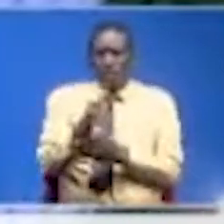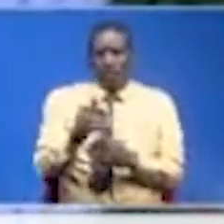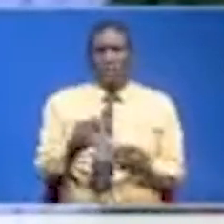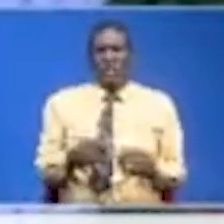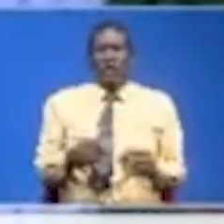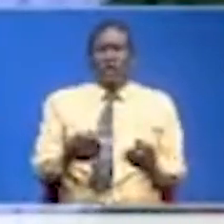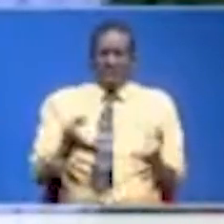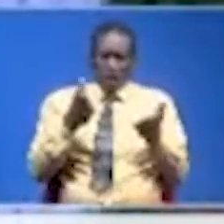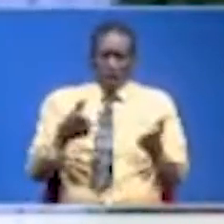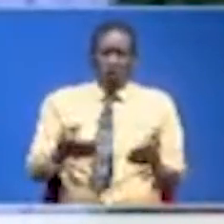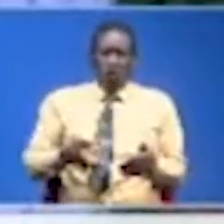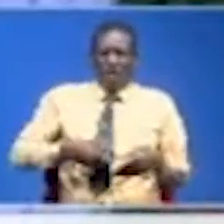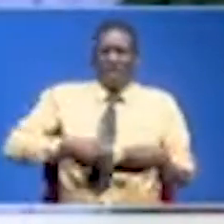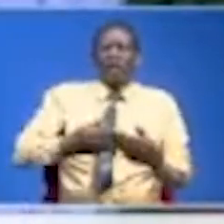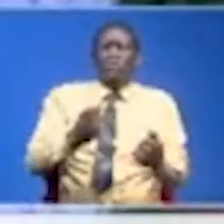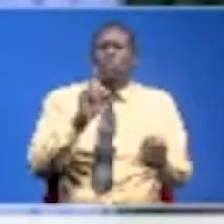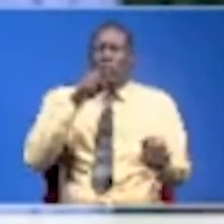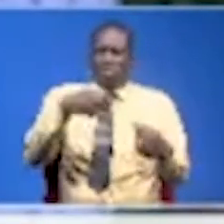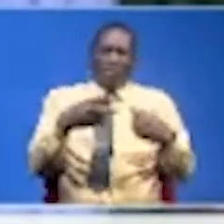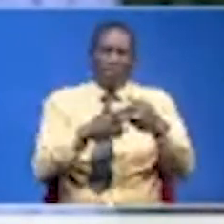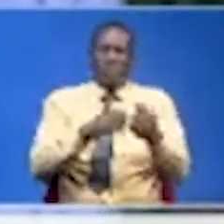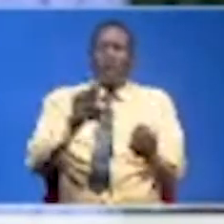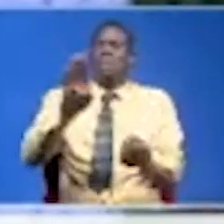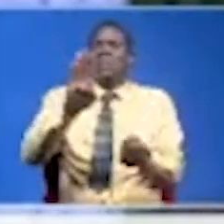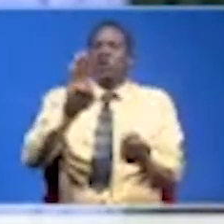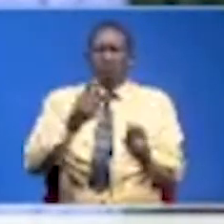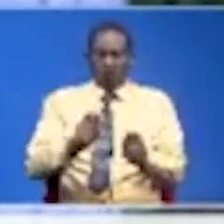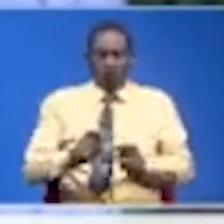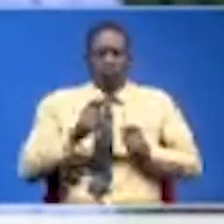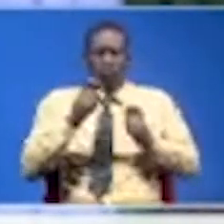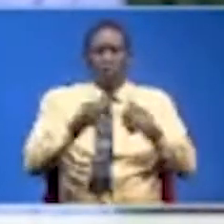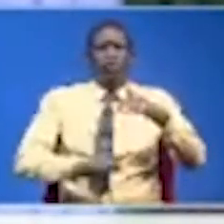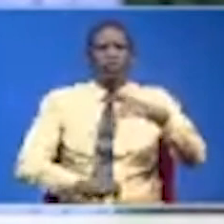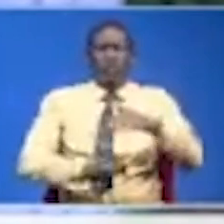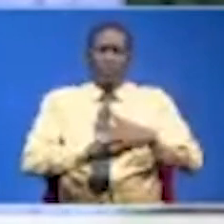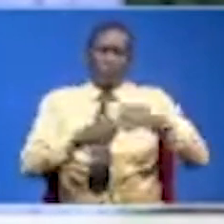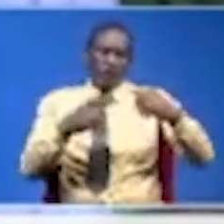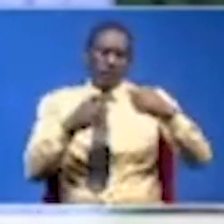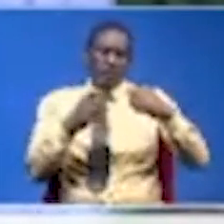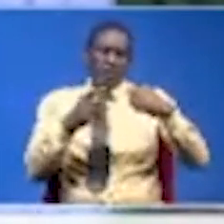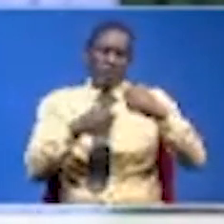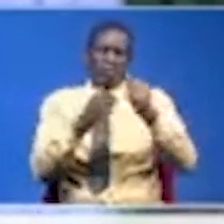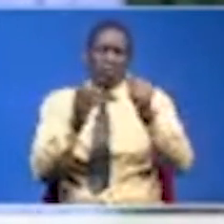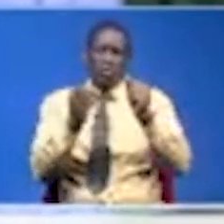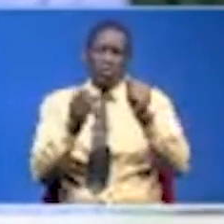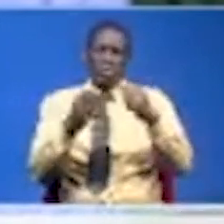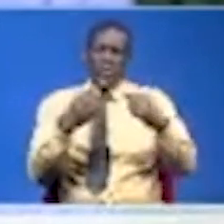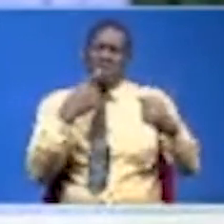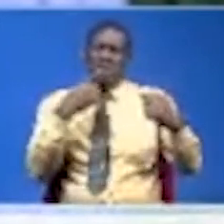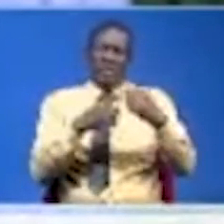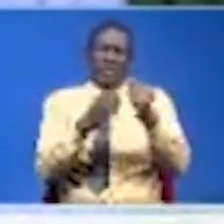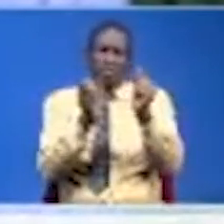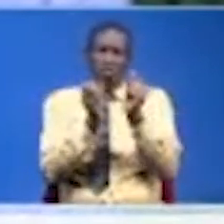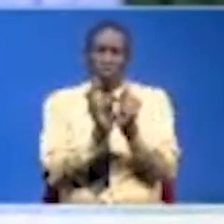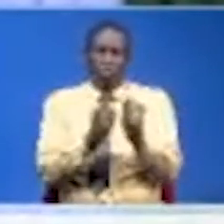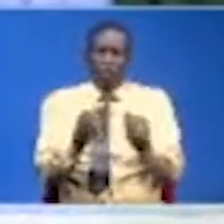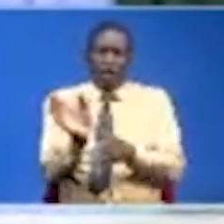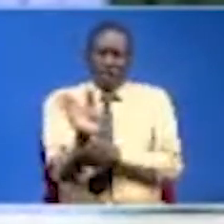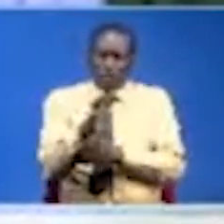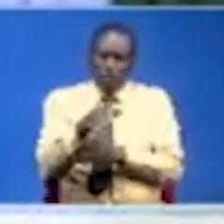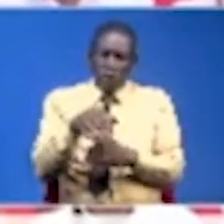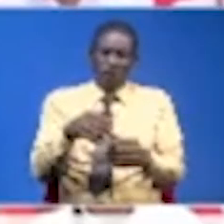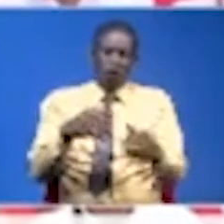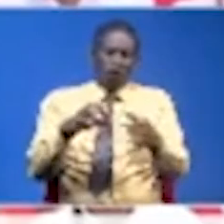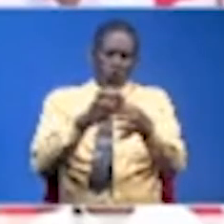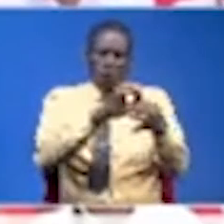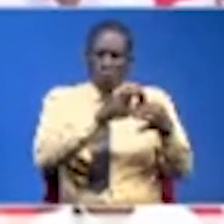releasing 1.7 billion in grants to support 612 fishing cooperatives and groups in the